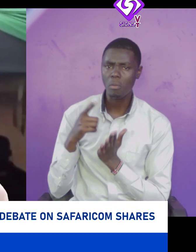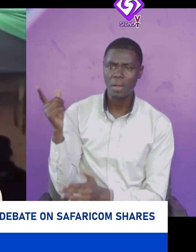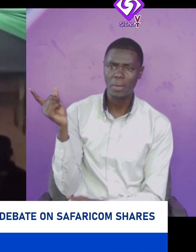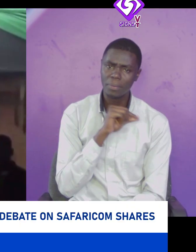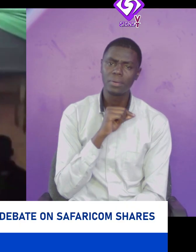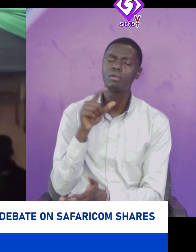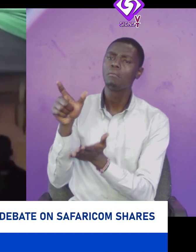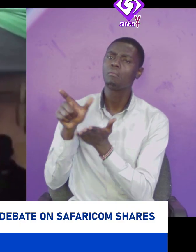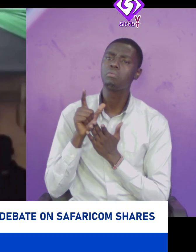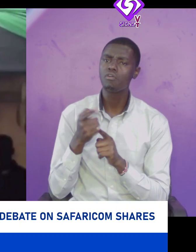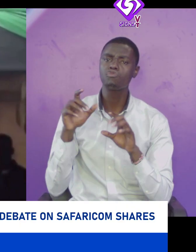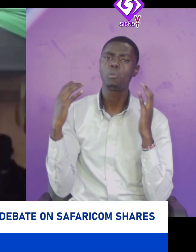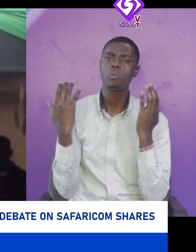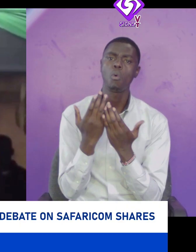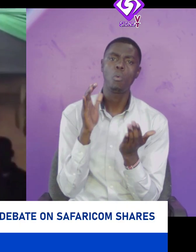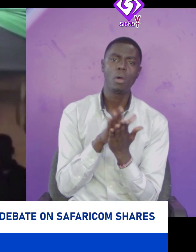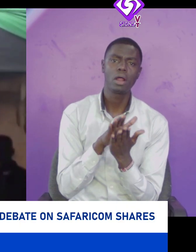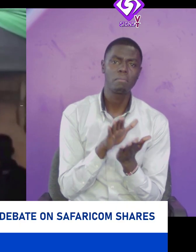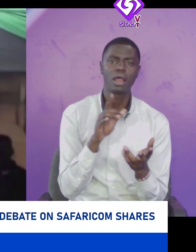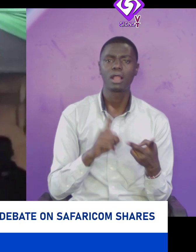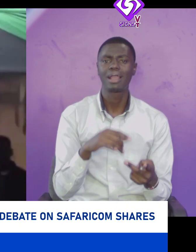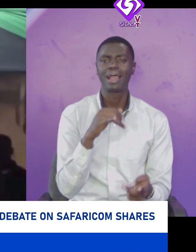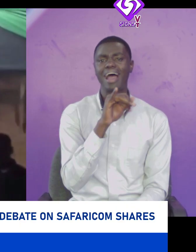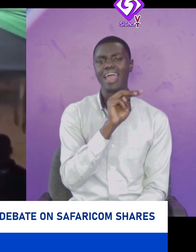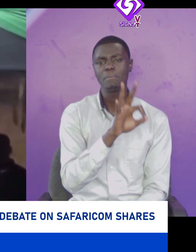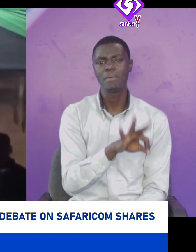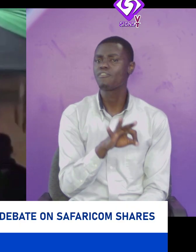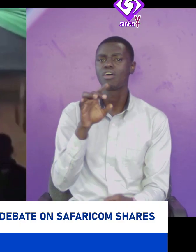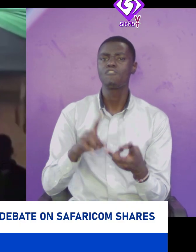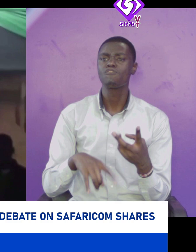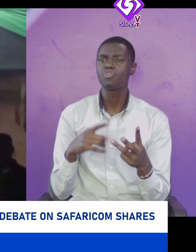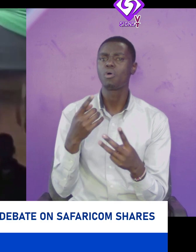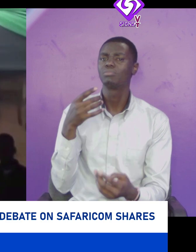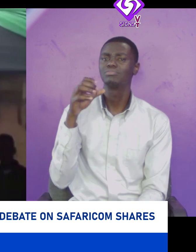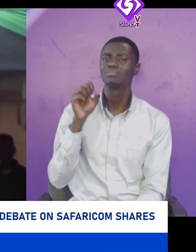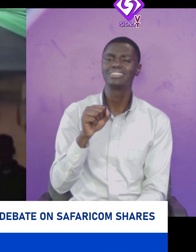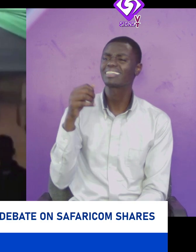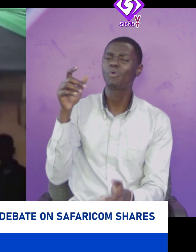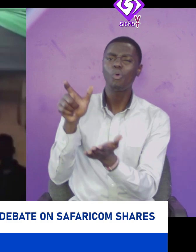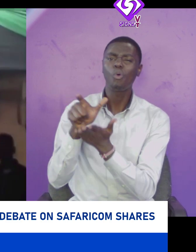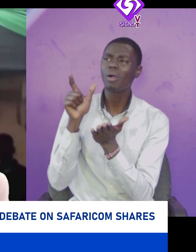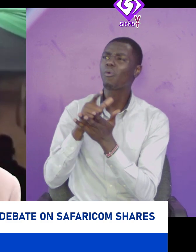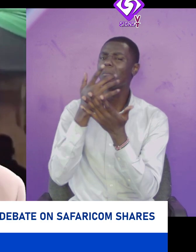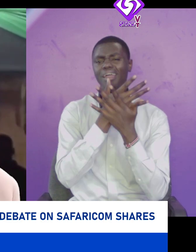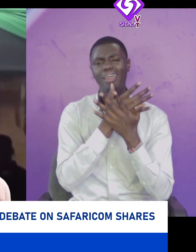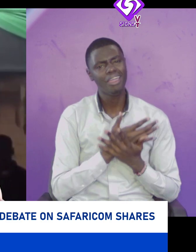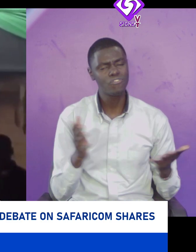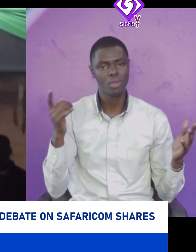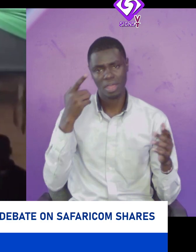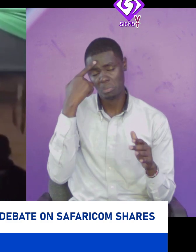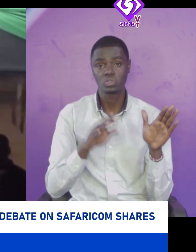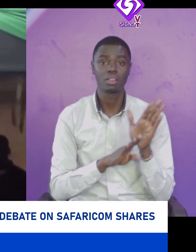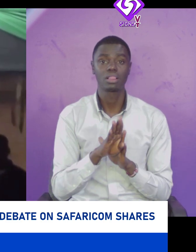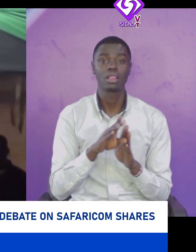tumekopa kutoka kwa World Bank, tumekopa kutoka kwa IMF, tumekopa from Exim Bank, tumekopa kila mahali kwa sababu ya maendeleo. Na barabara